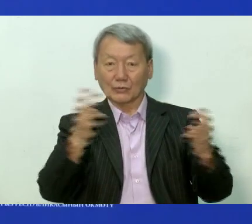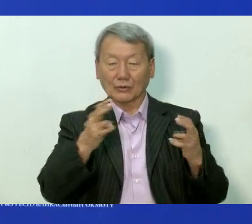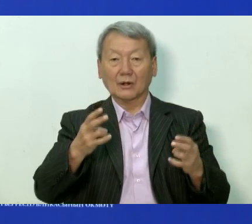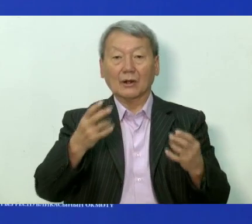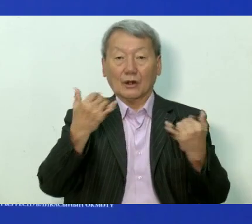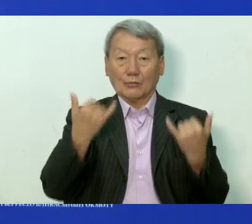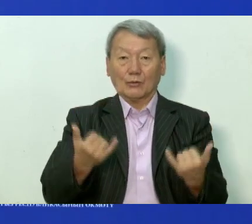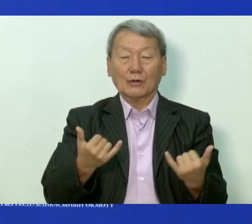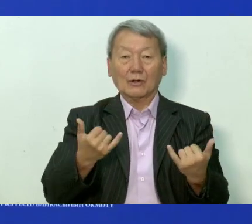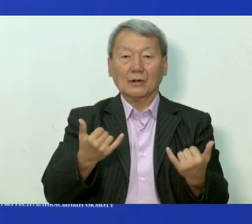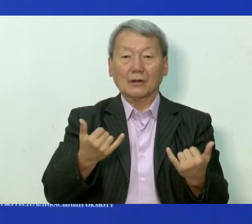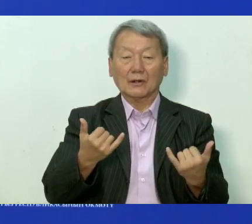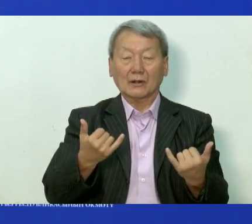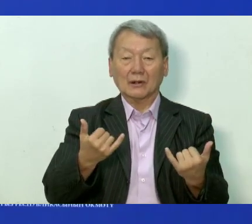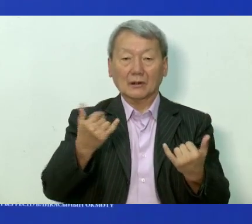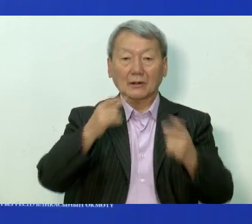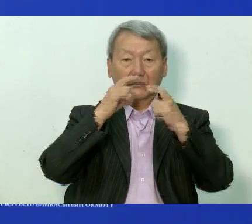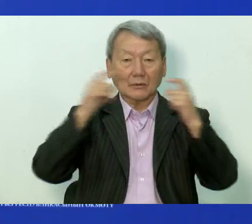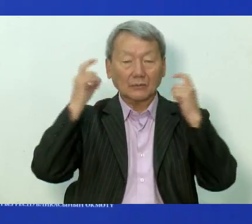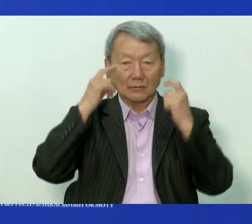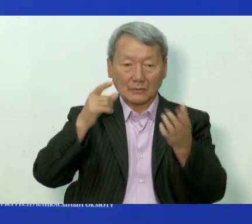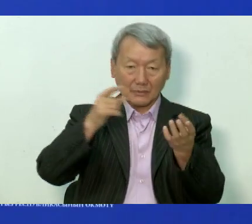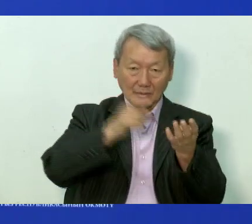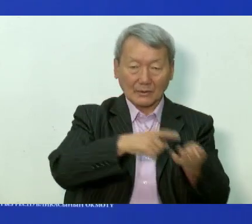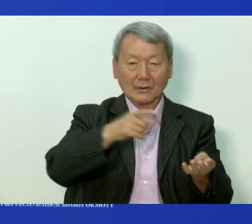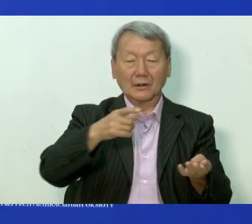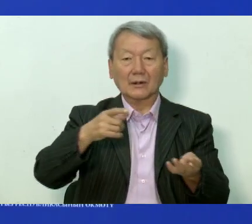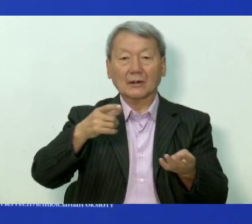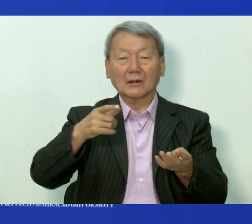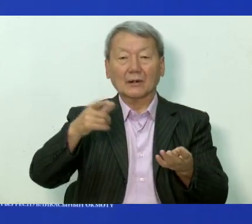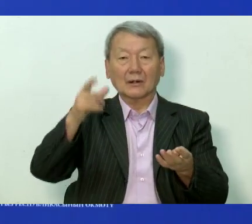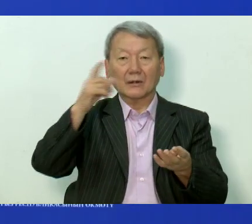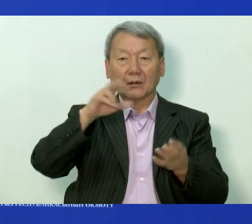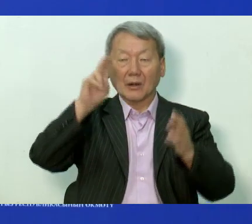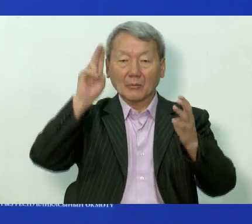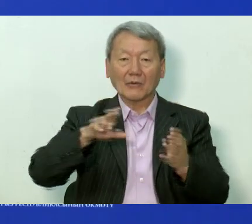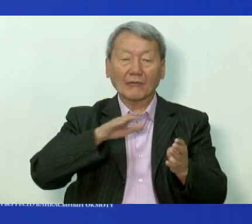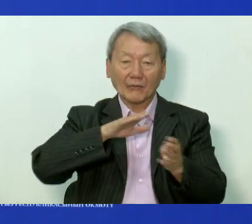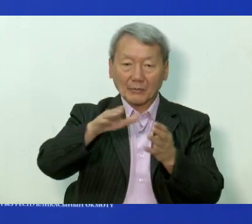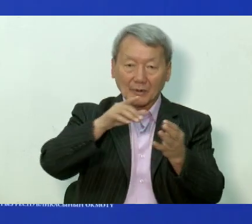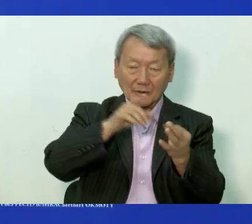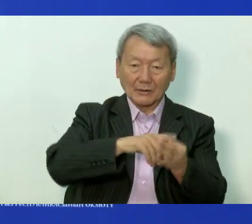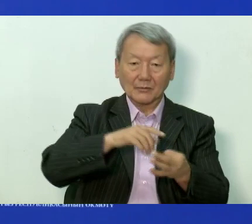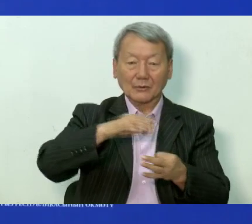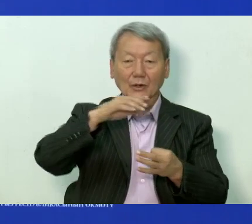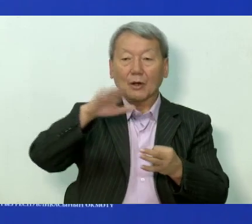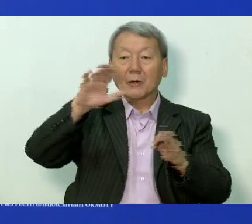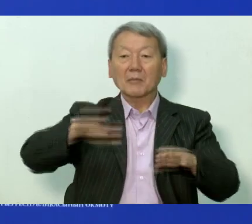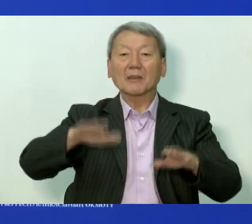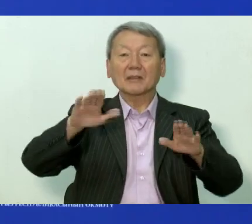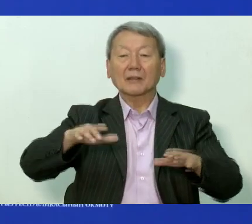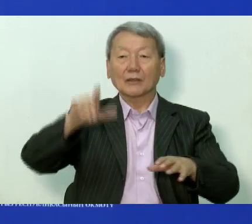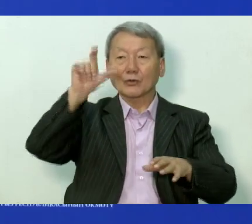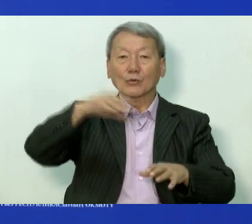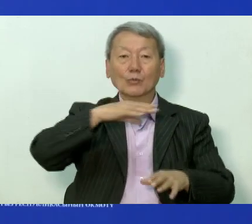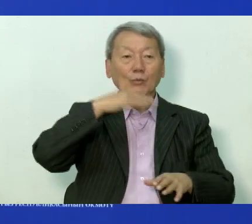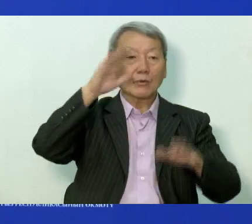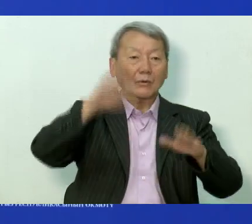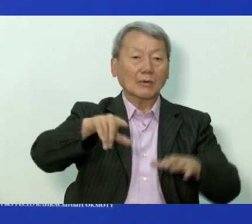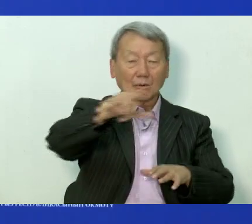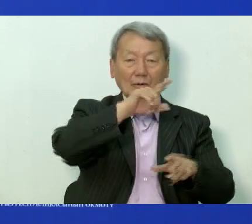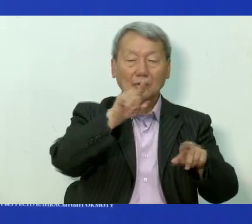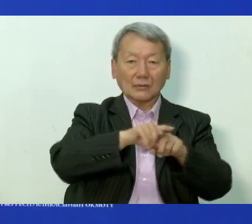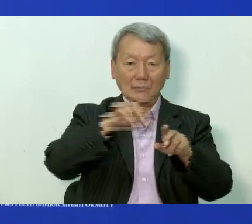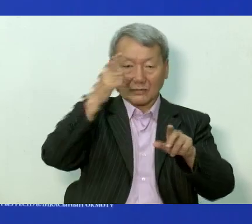Бұл беткап тағыны. Тағының эрежелері сақтап, қолымдық жайларда, элгөп топтолған